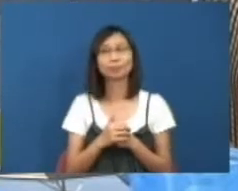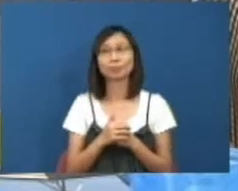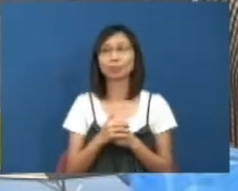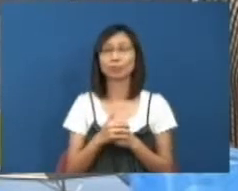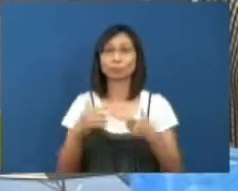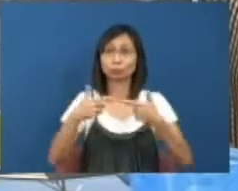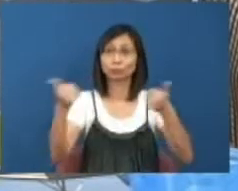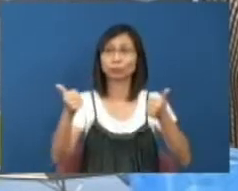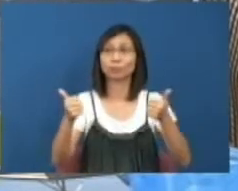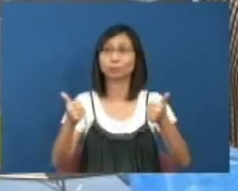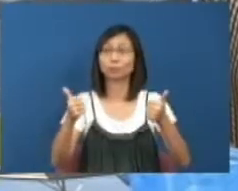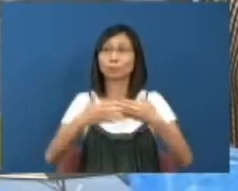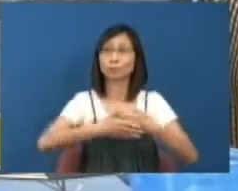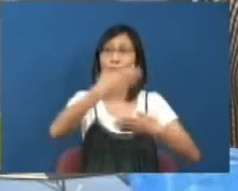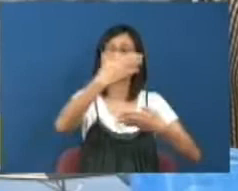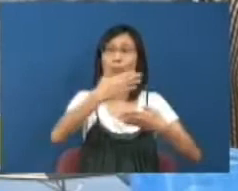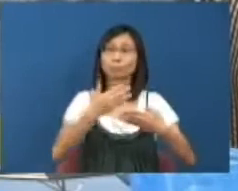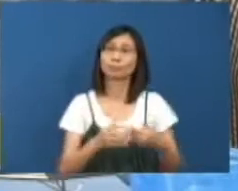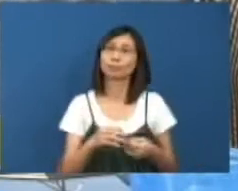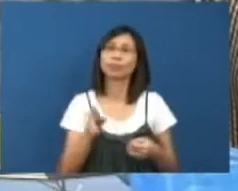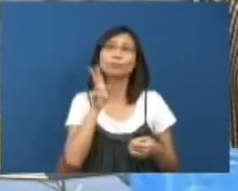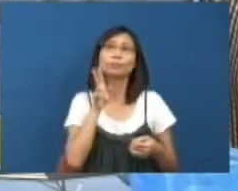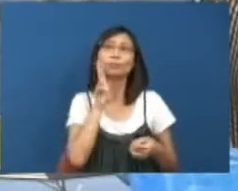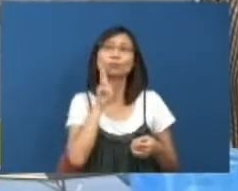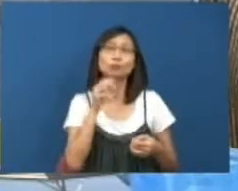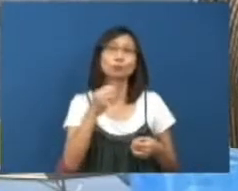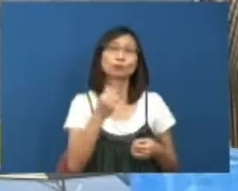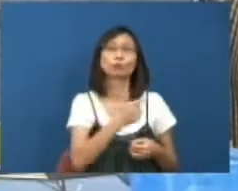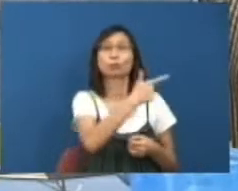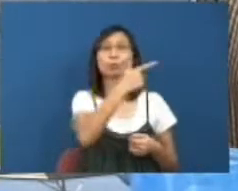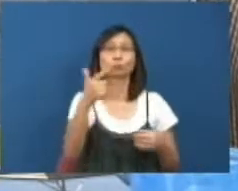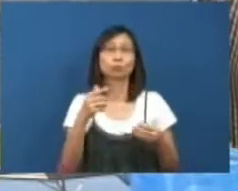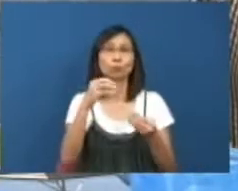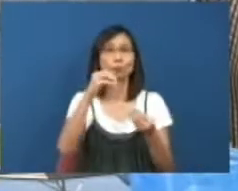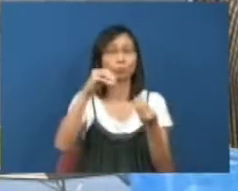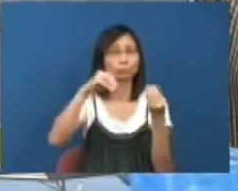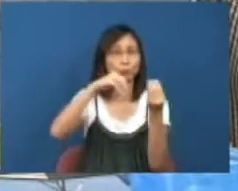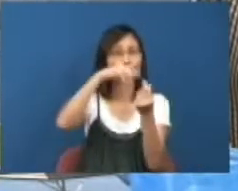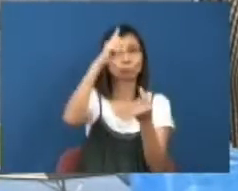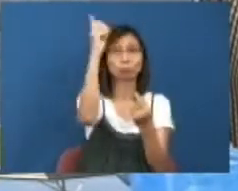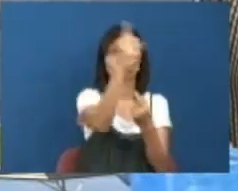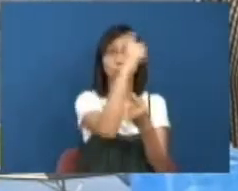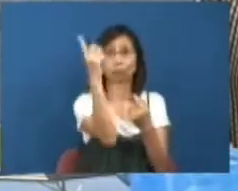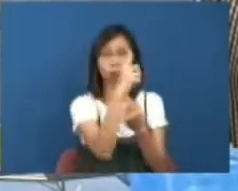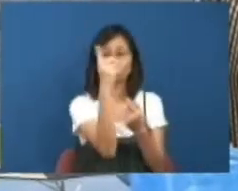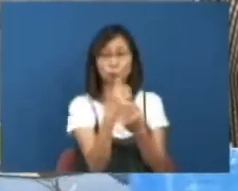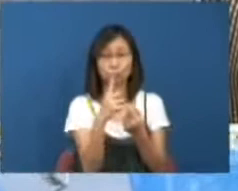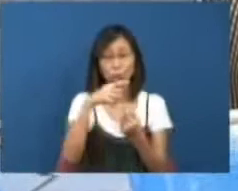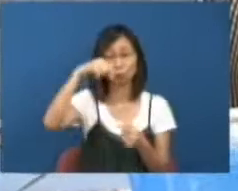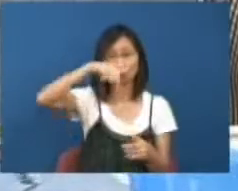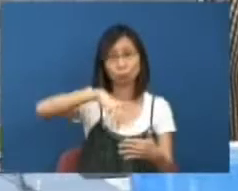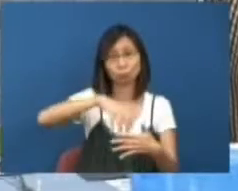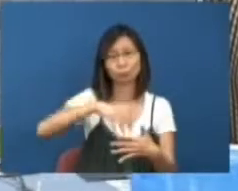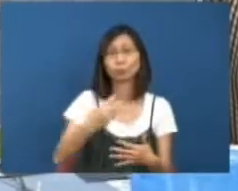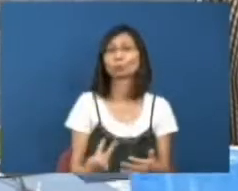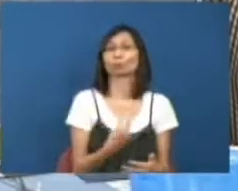咧喺端流啊，即係好多漩渦啊嗰啲咁嘅空氣裏邊運作嘅。因為剛才講嗰種咁